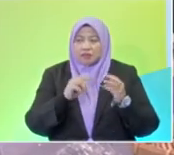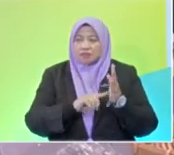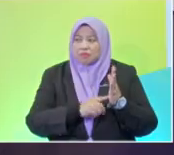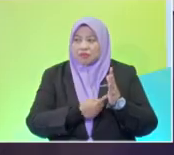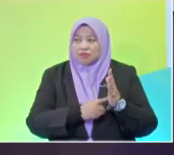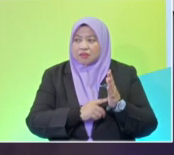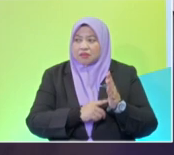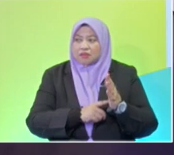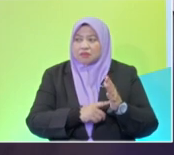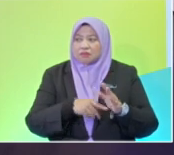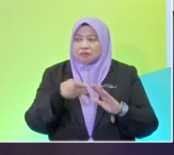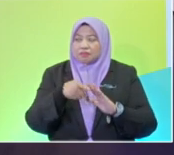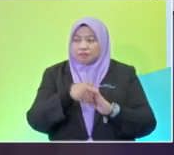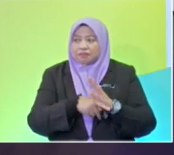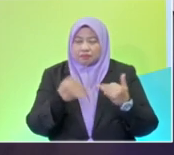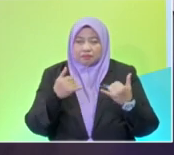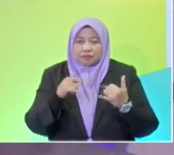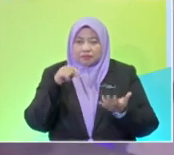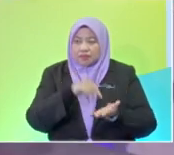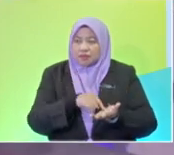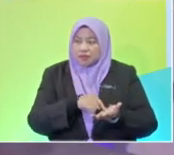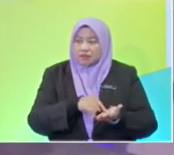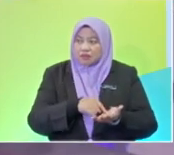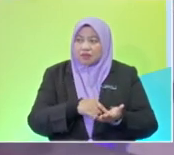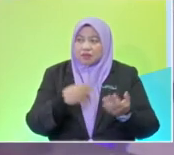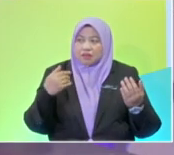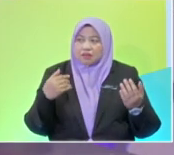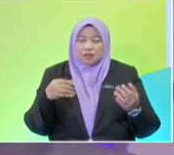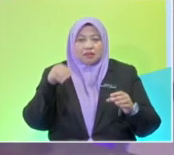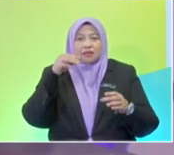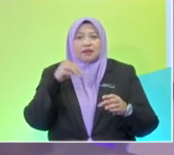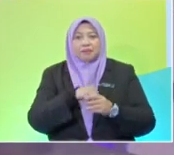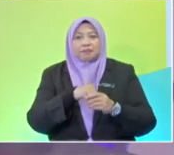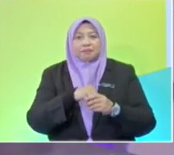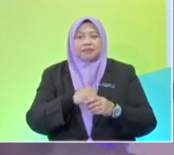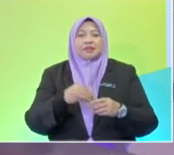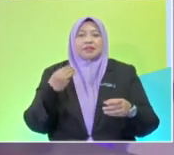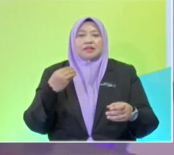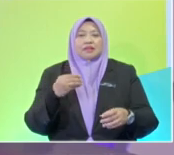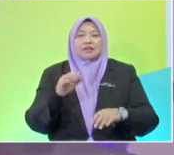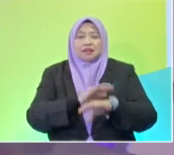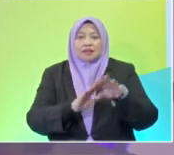permainan ini ialah di tangan Cikgu ada kipas